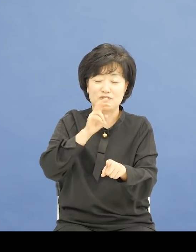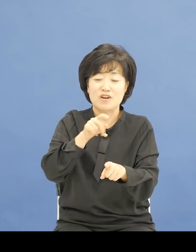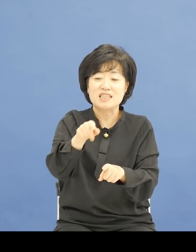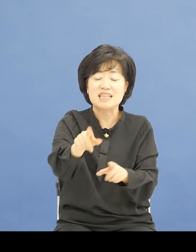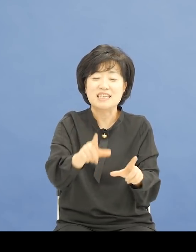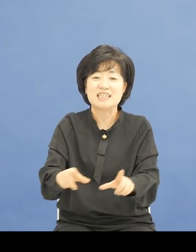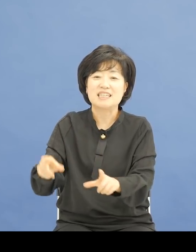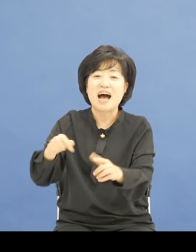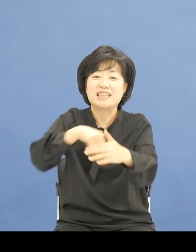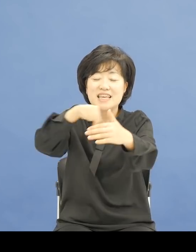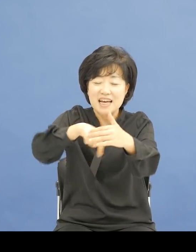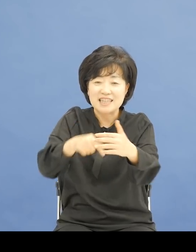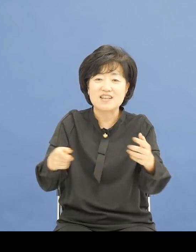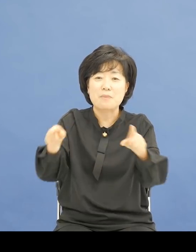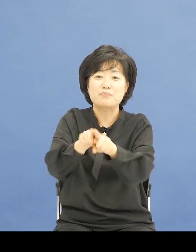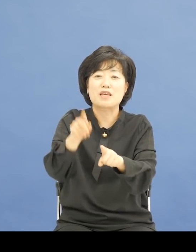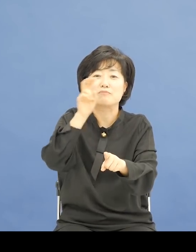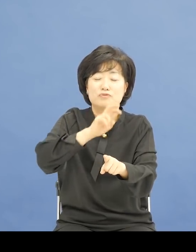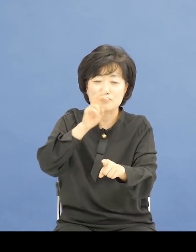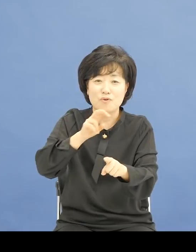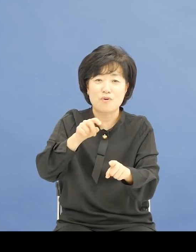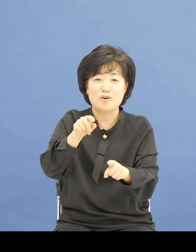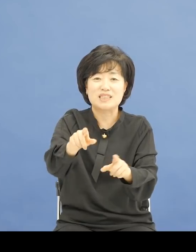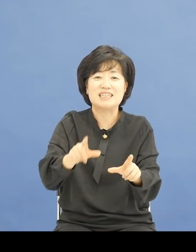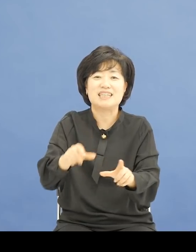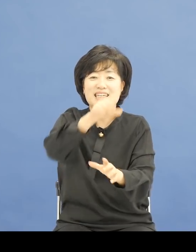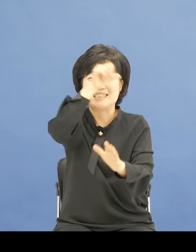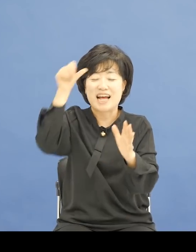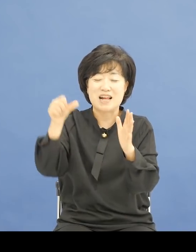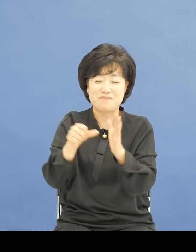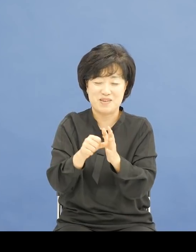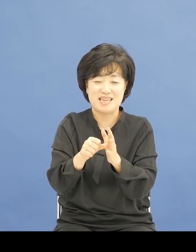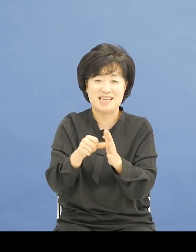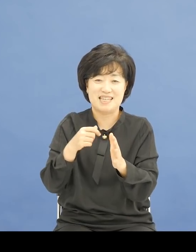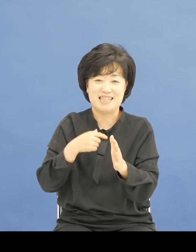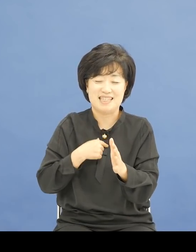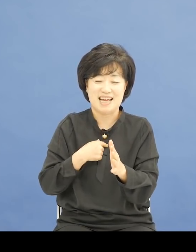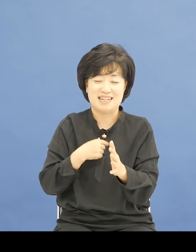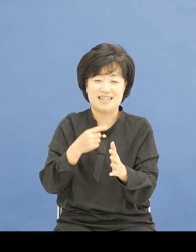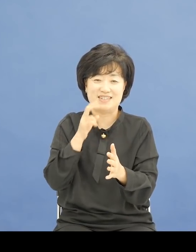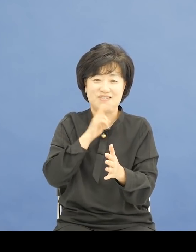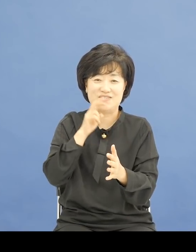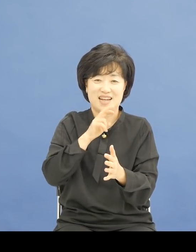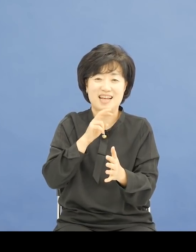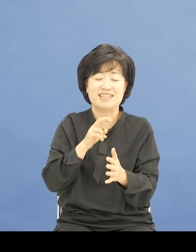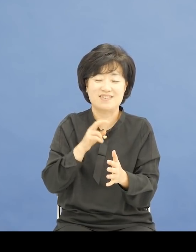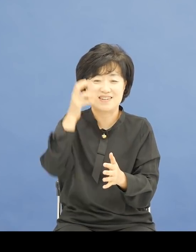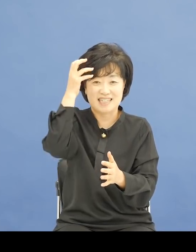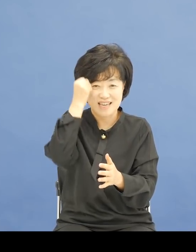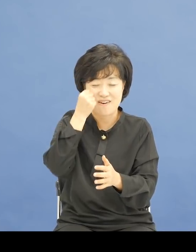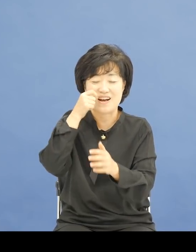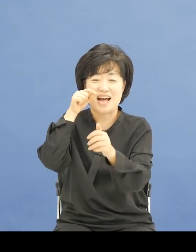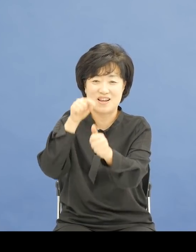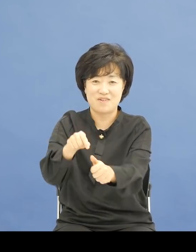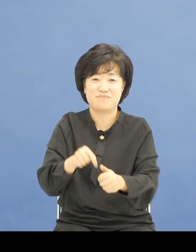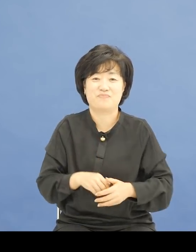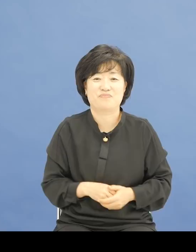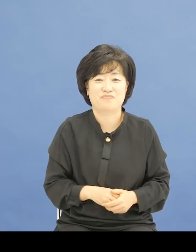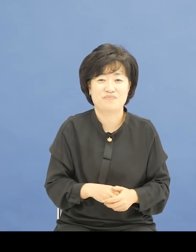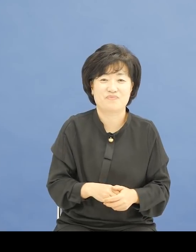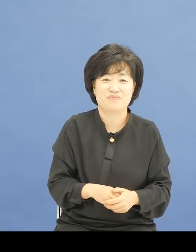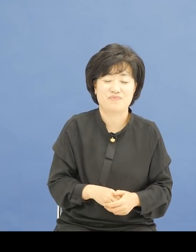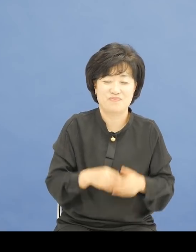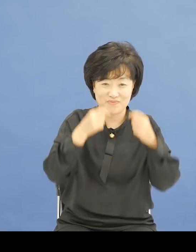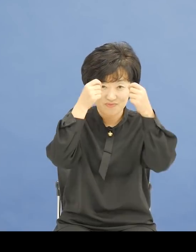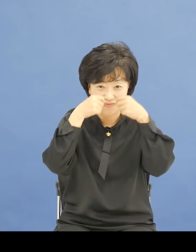네 삶이 내 노래라는 걸 기억하렴. 눈물이 뚝뚝. 너무 아니 이거 원래 저기 감사합니다. 정말